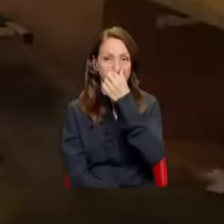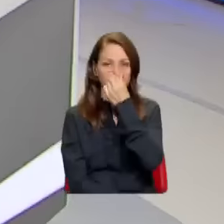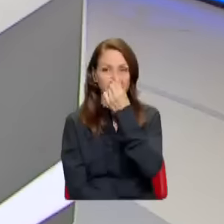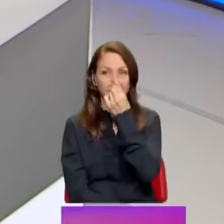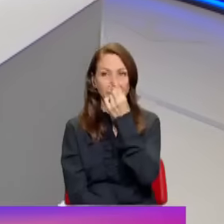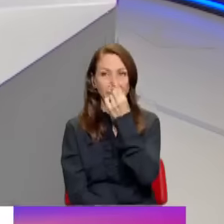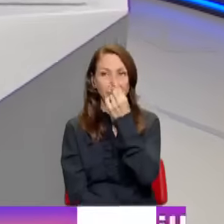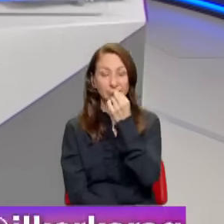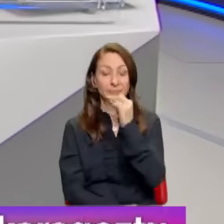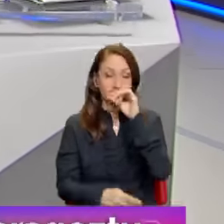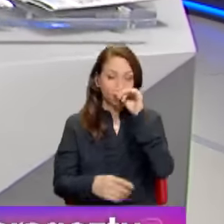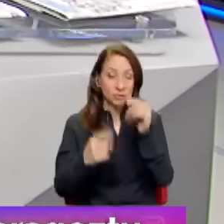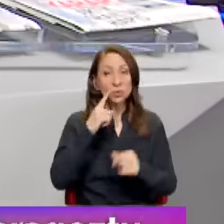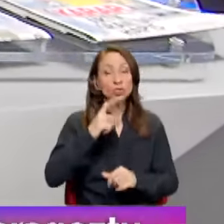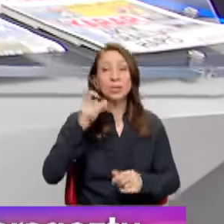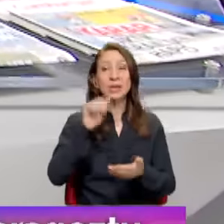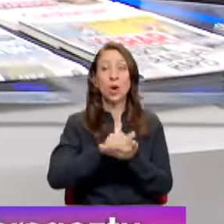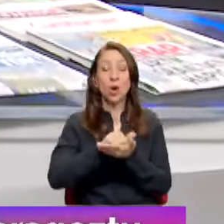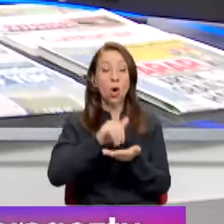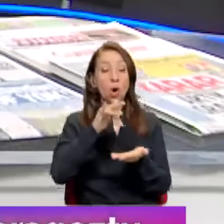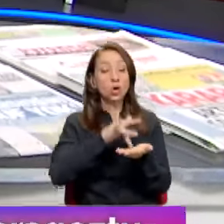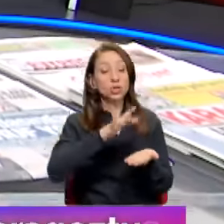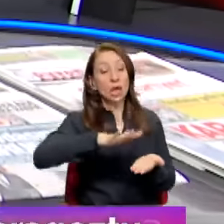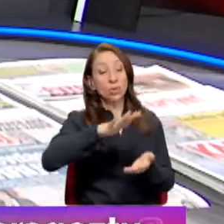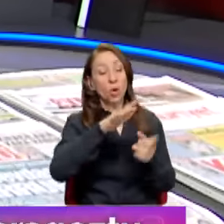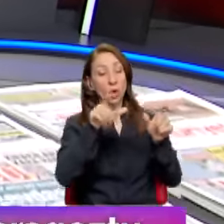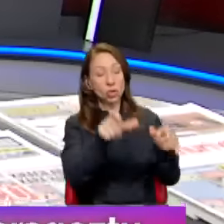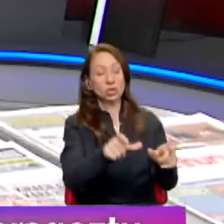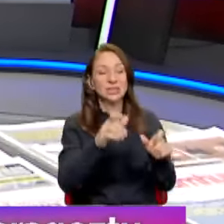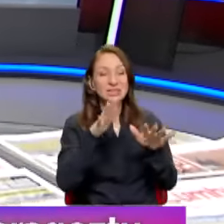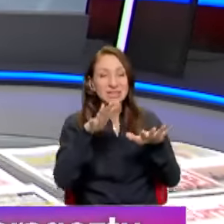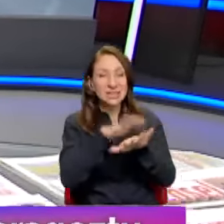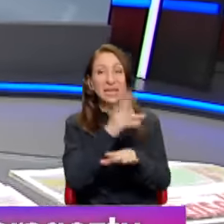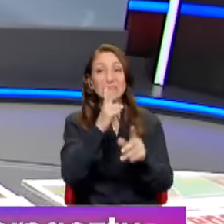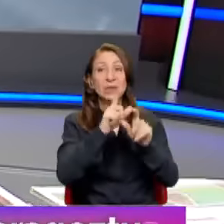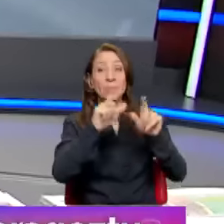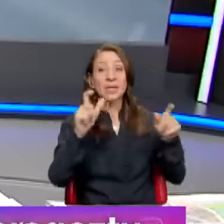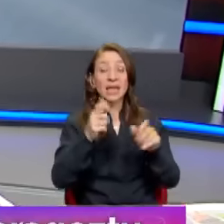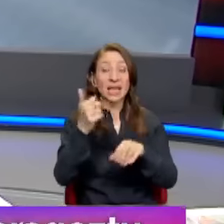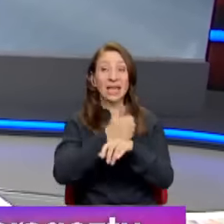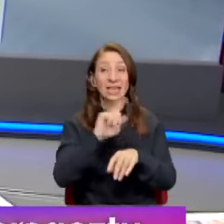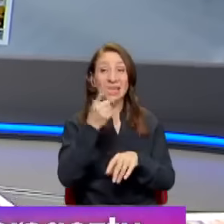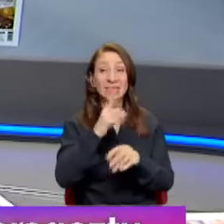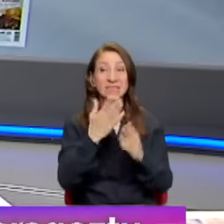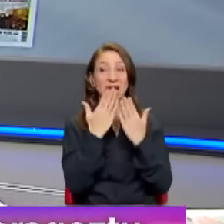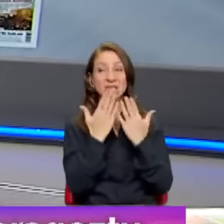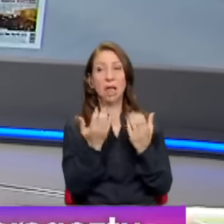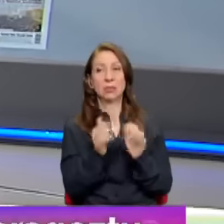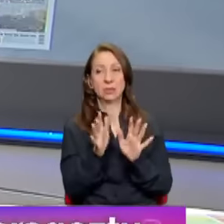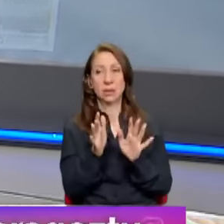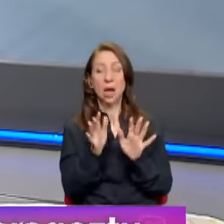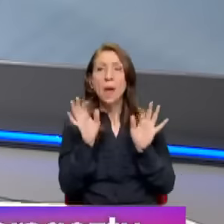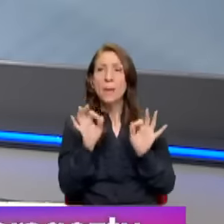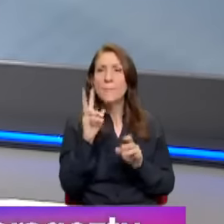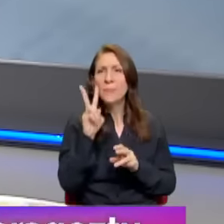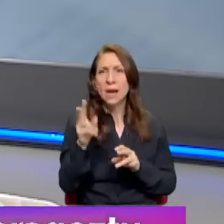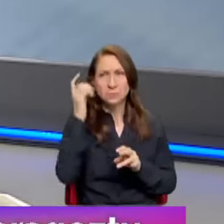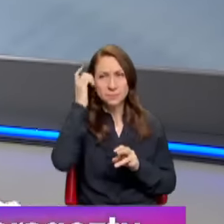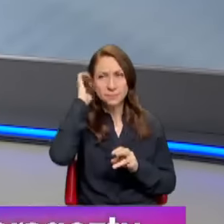vardı Cumhuriyet Gazetesi manşet ikinci manşet iktidar ders almadı hemen bir